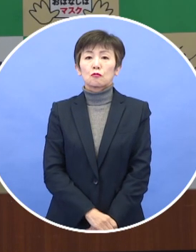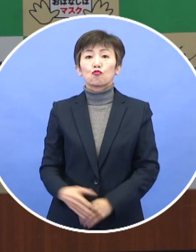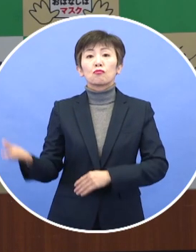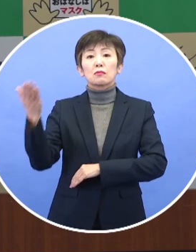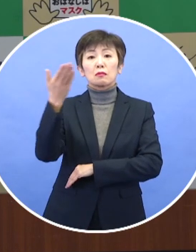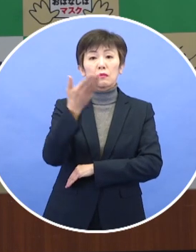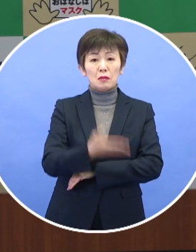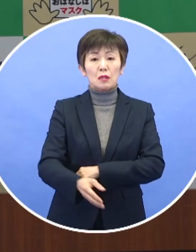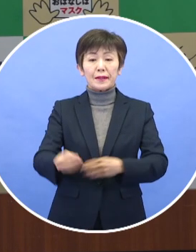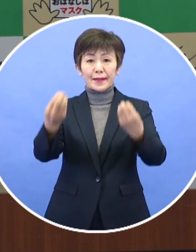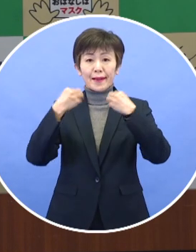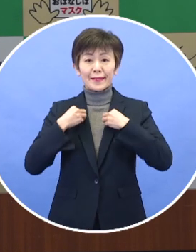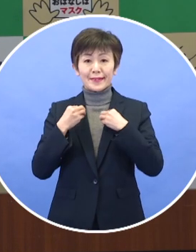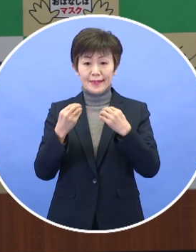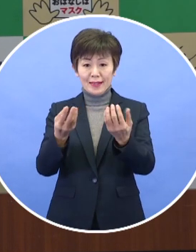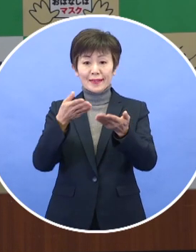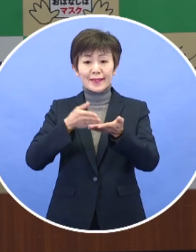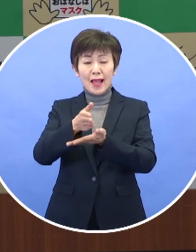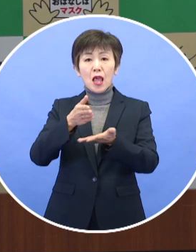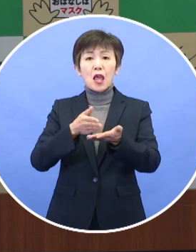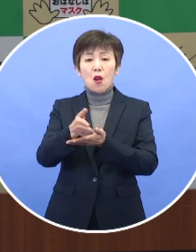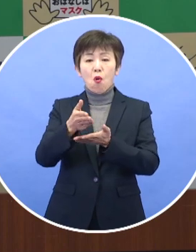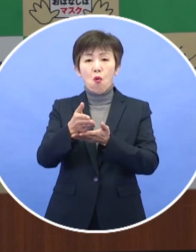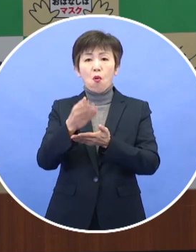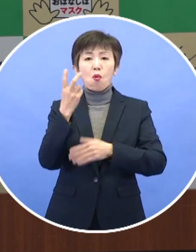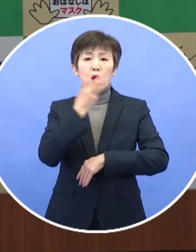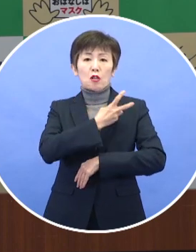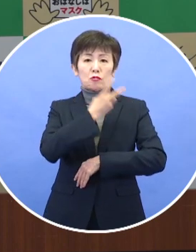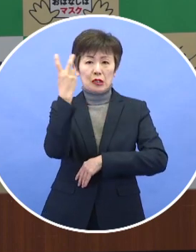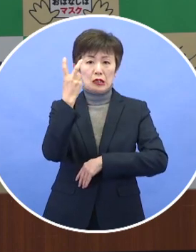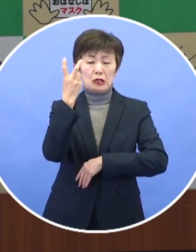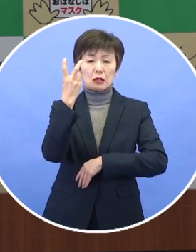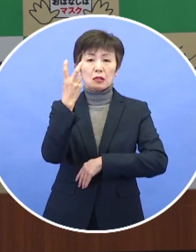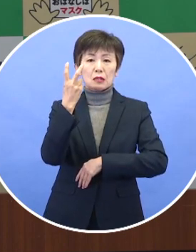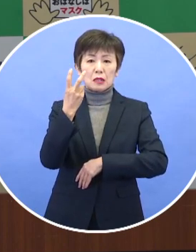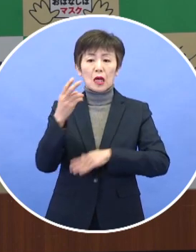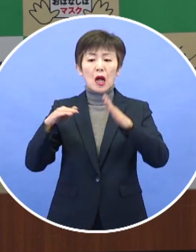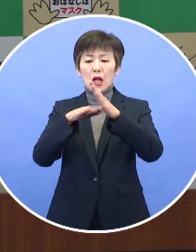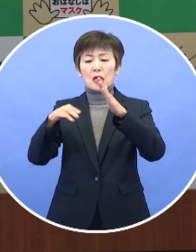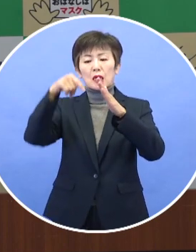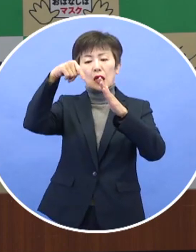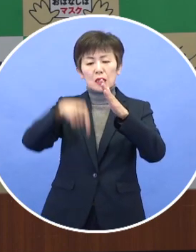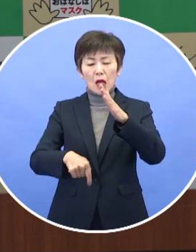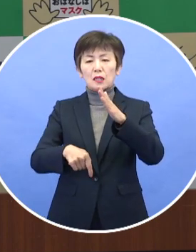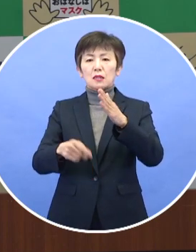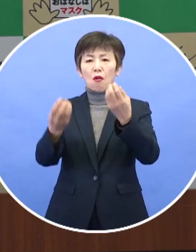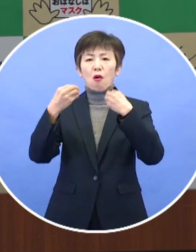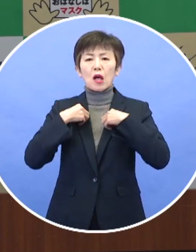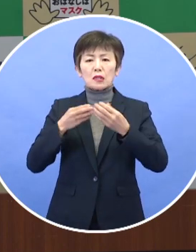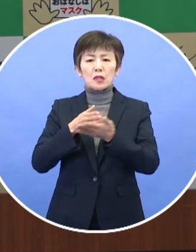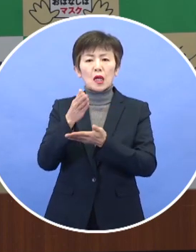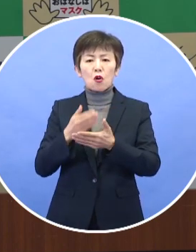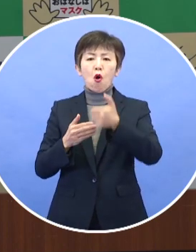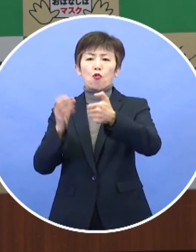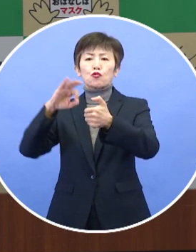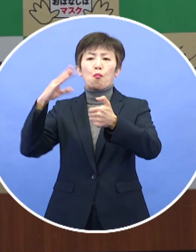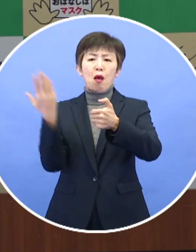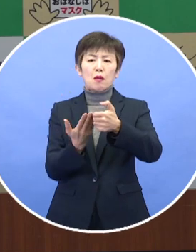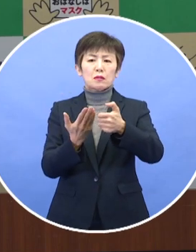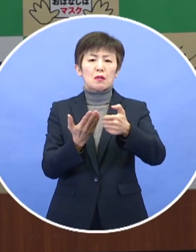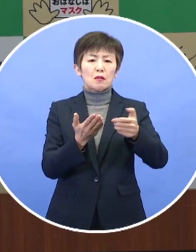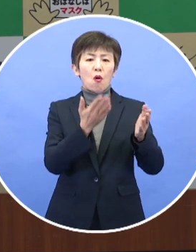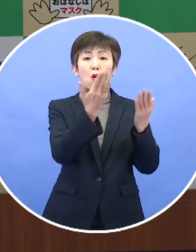続きまして感染経路別ですけれども、最近の傾向ですが、家庭内が 50% 超、学校保育